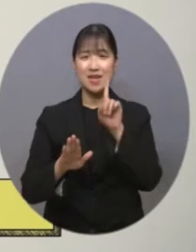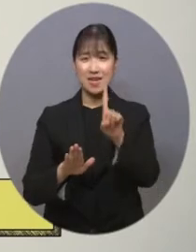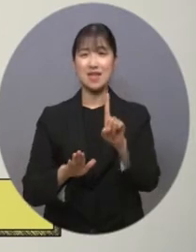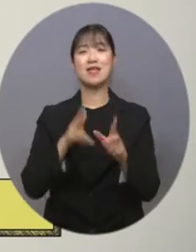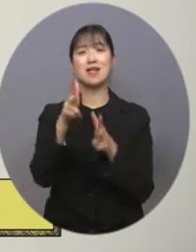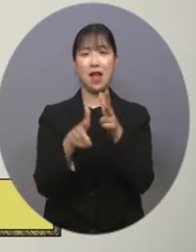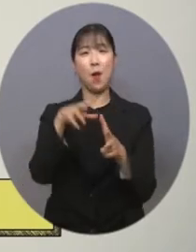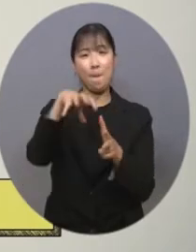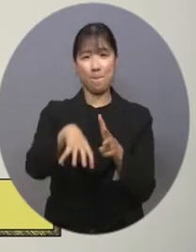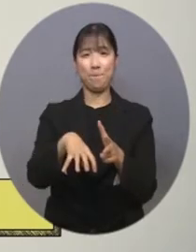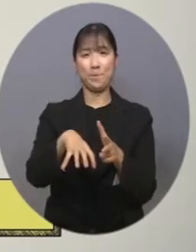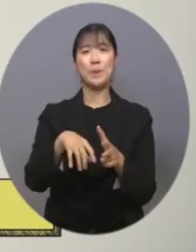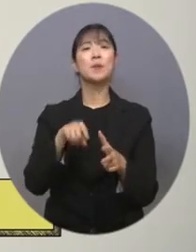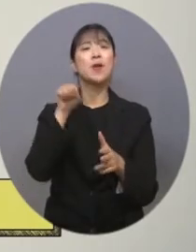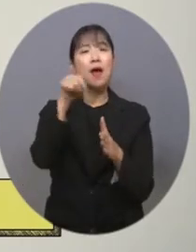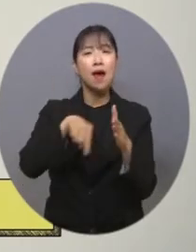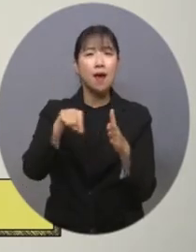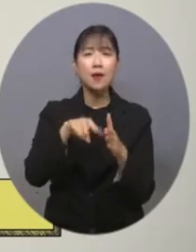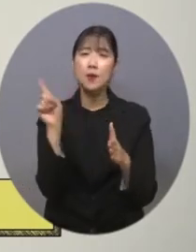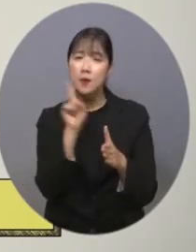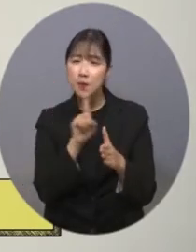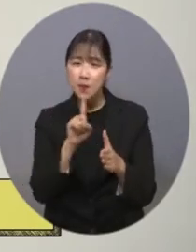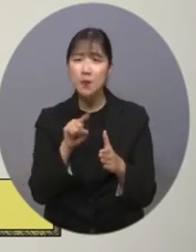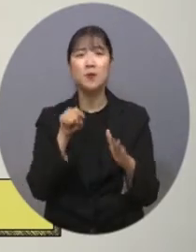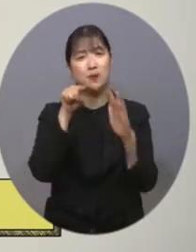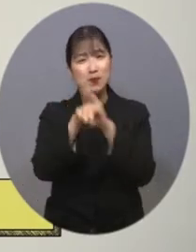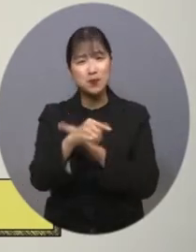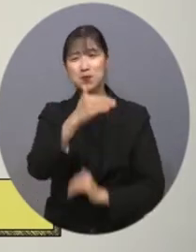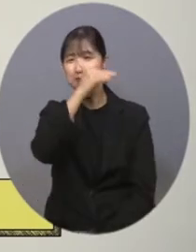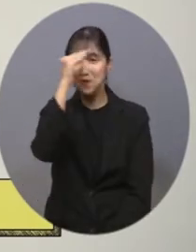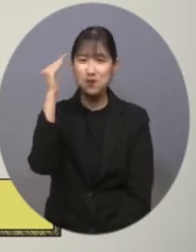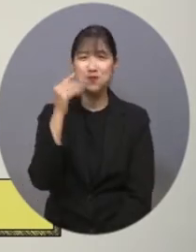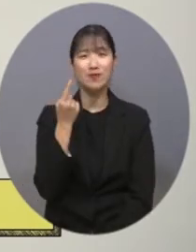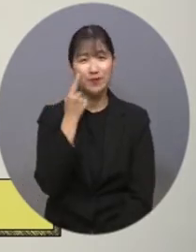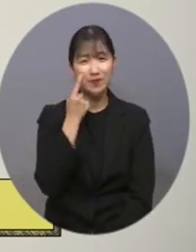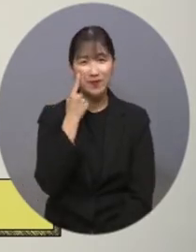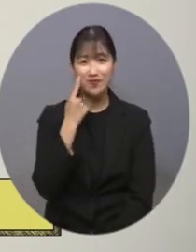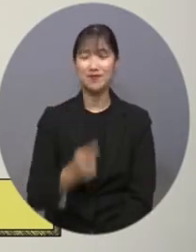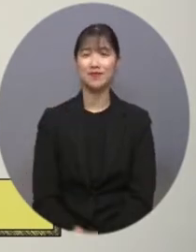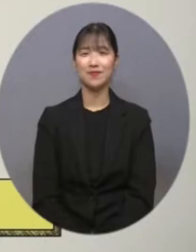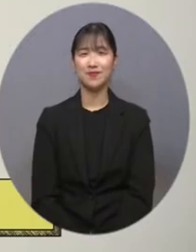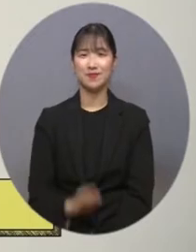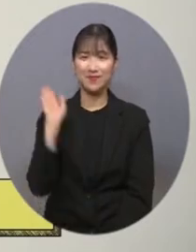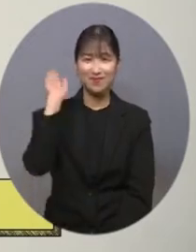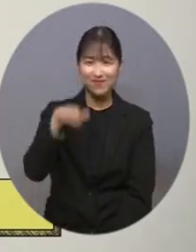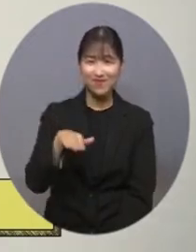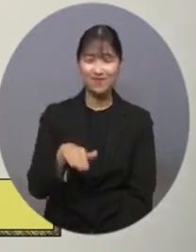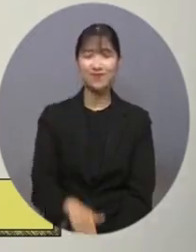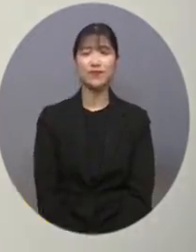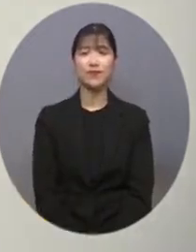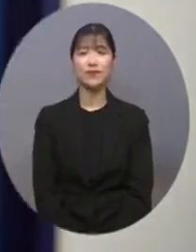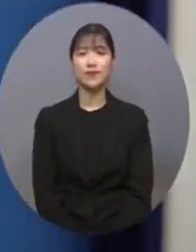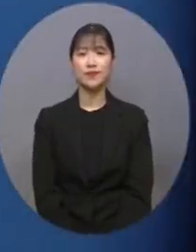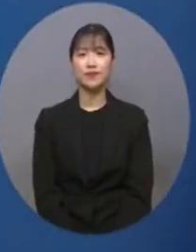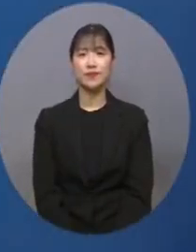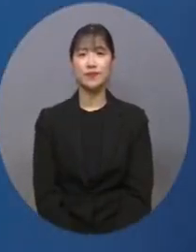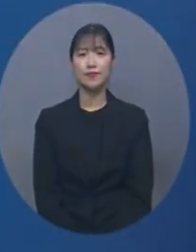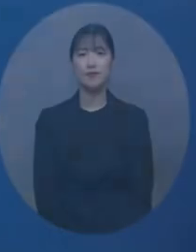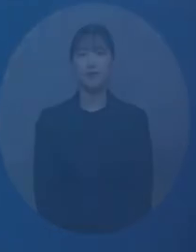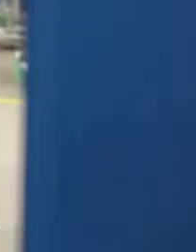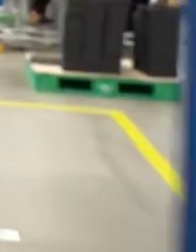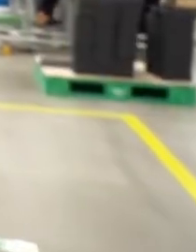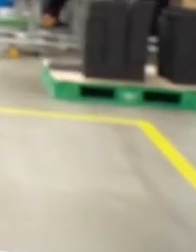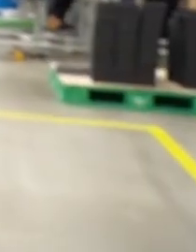나와 있는데요. 안에 내부는 어떻게 되어 있는지 바로 한번 구경해 보도록 하겠습니다. 가시죠.